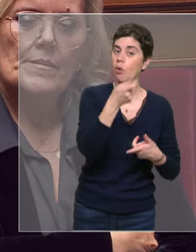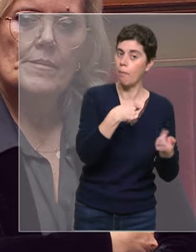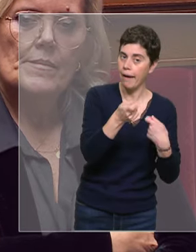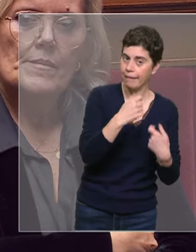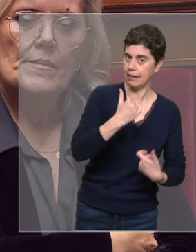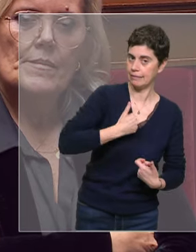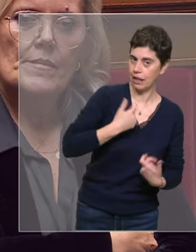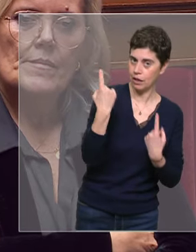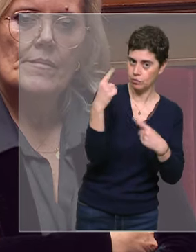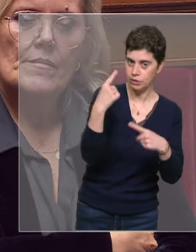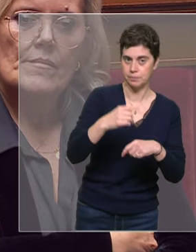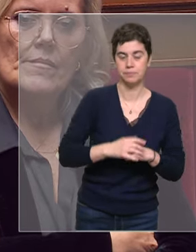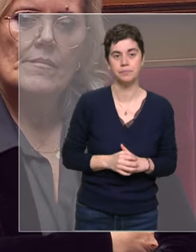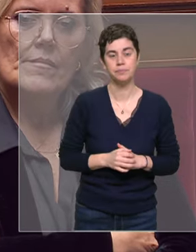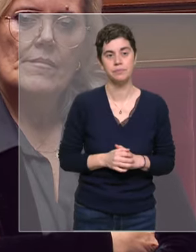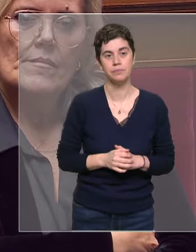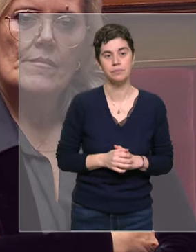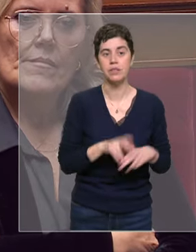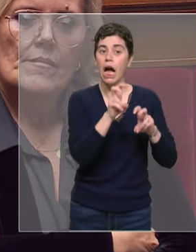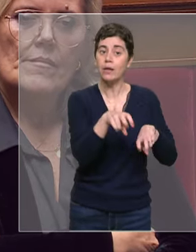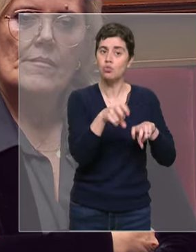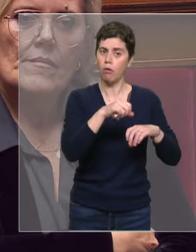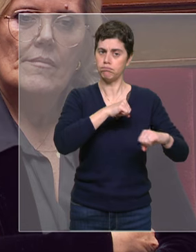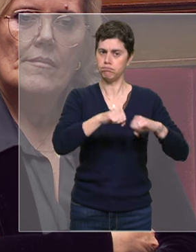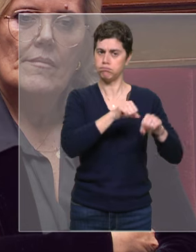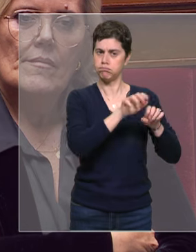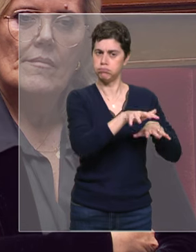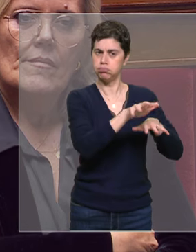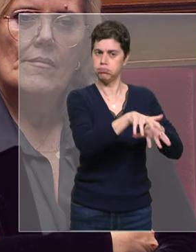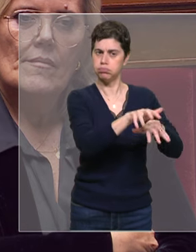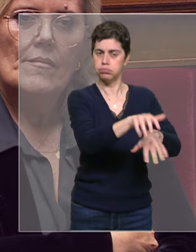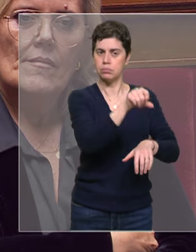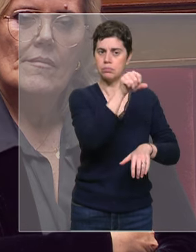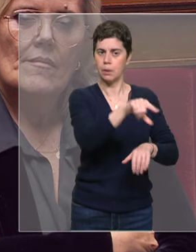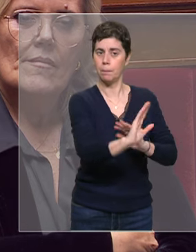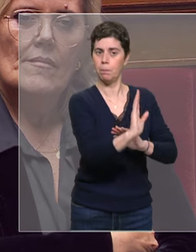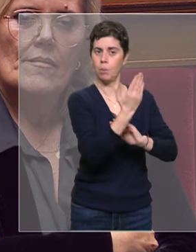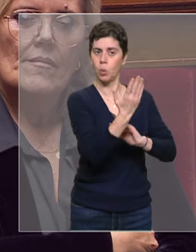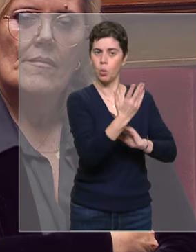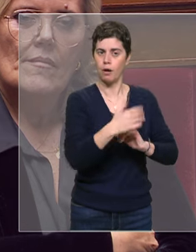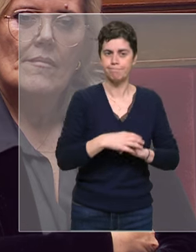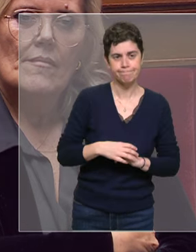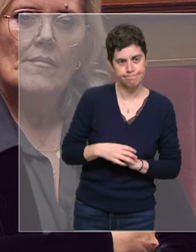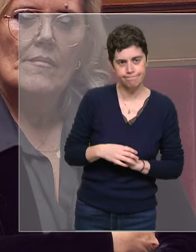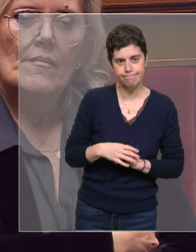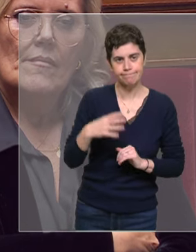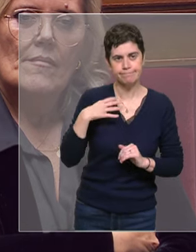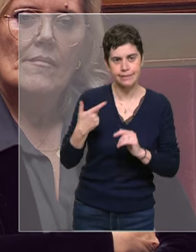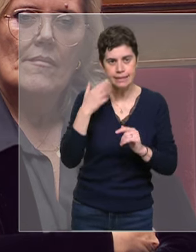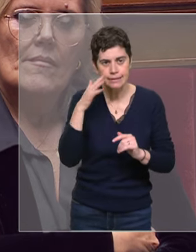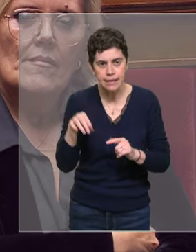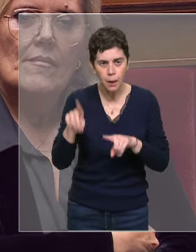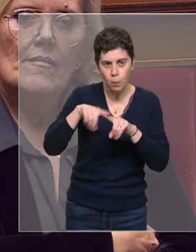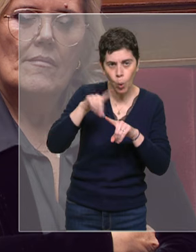tourisme. La récente mobilisation des agriculteurs a une nouvelle fois mis à jour des pratiques douteuses en matière d'étiquetage des